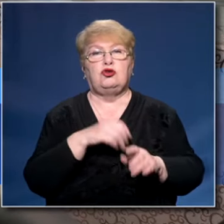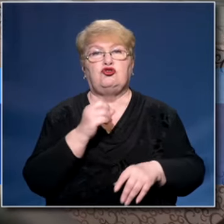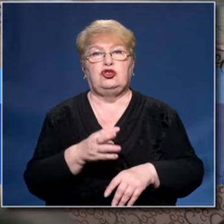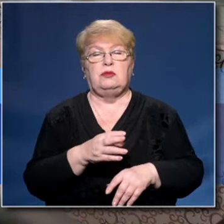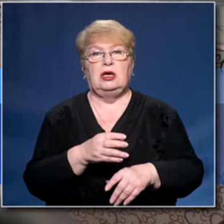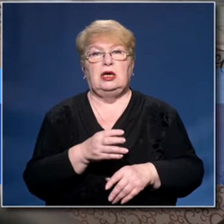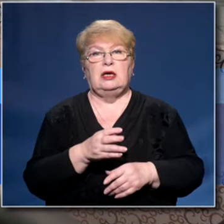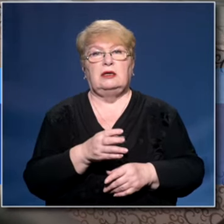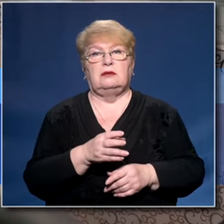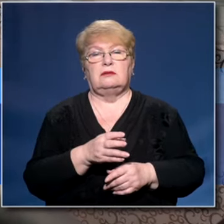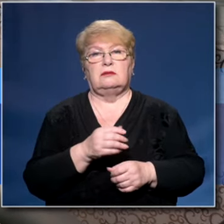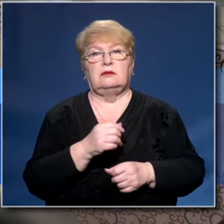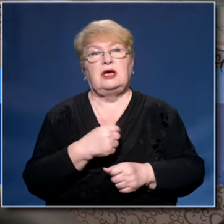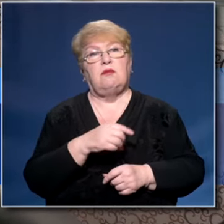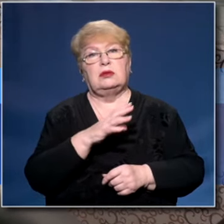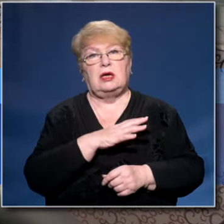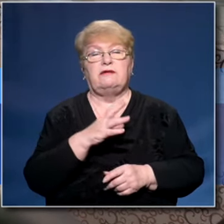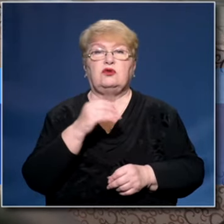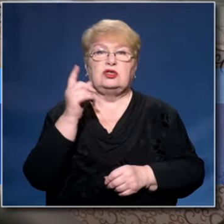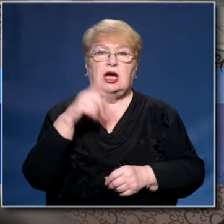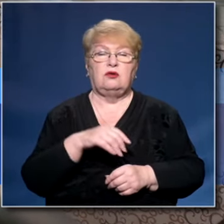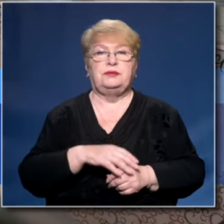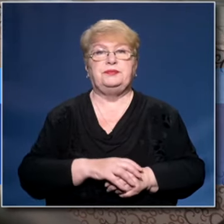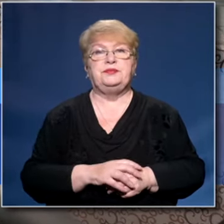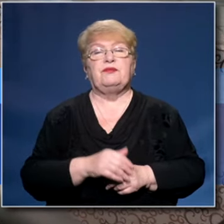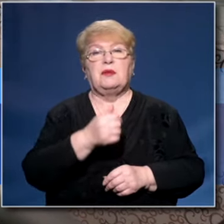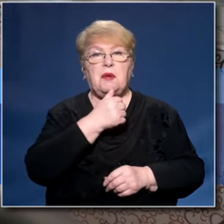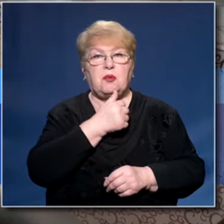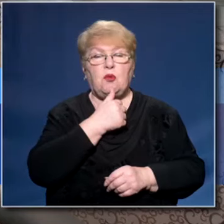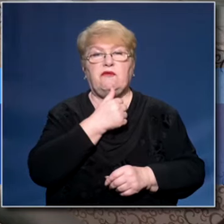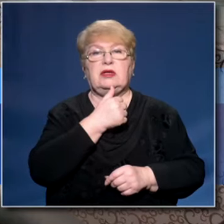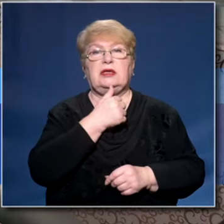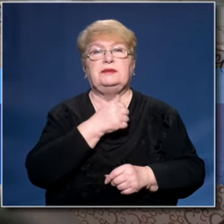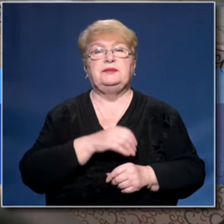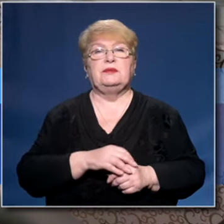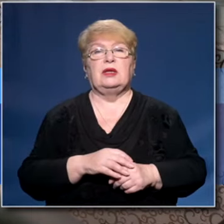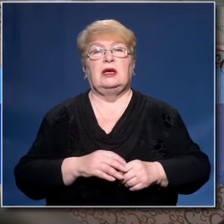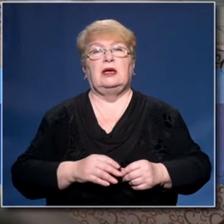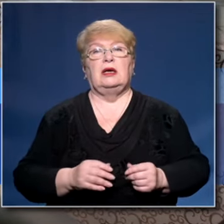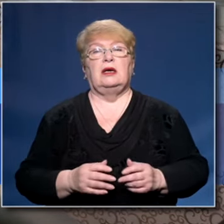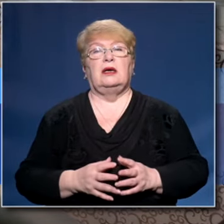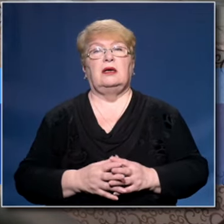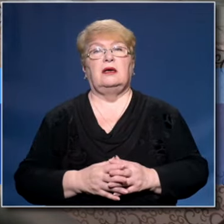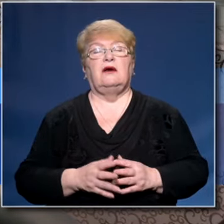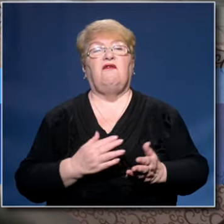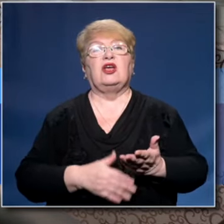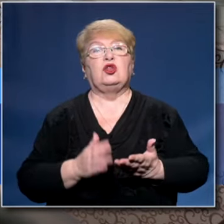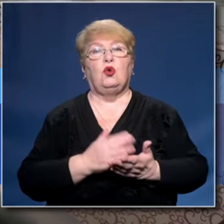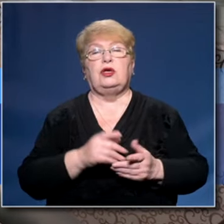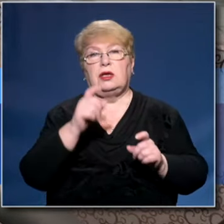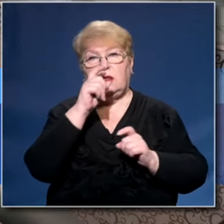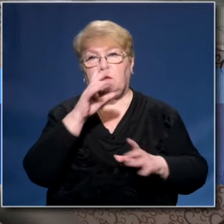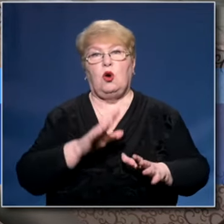это хуже чем я же там была я всё знаю ну попробовала вот ну в